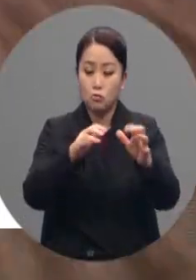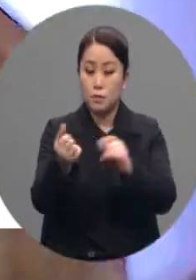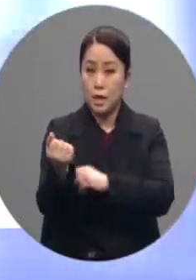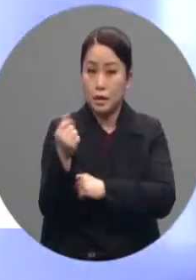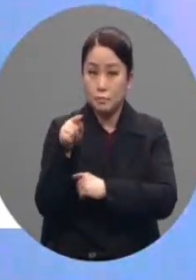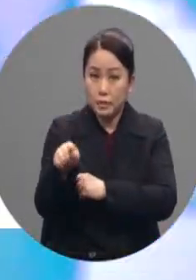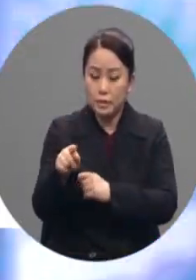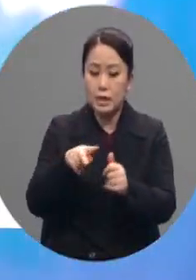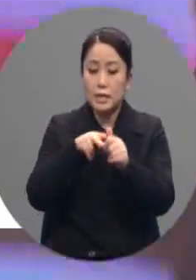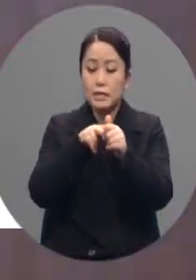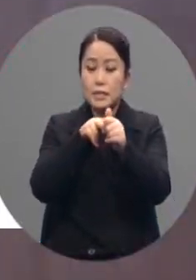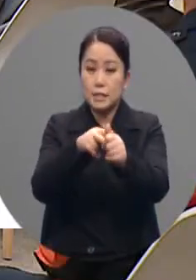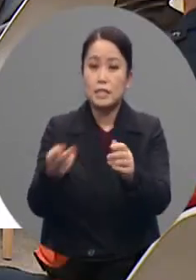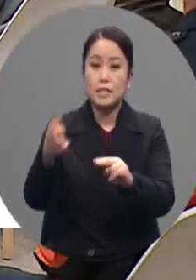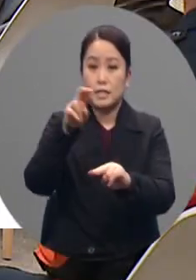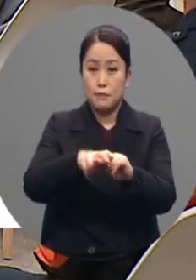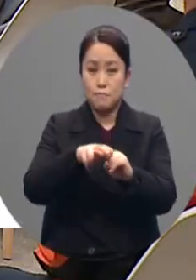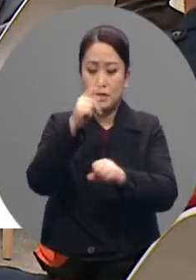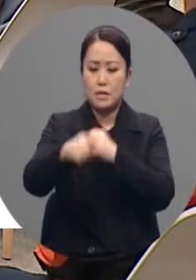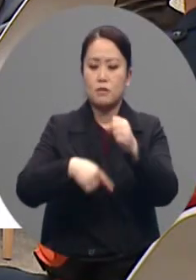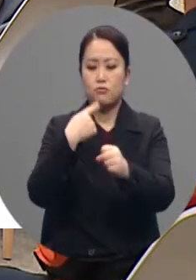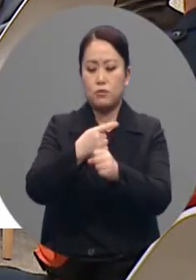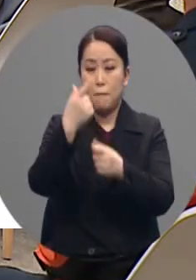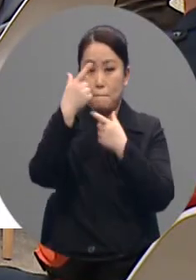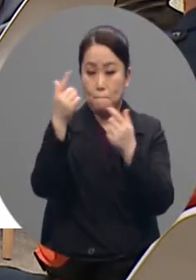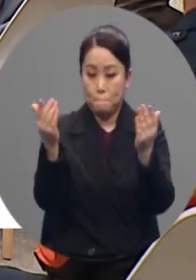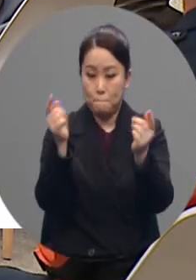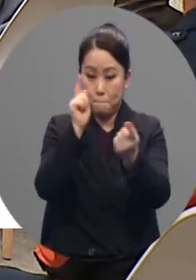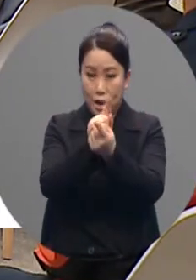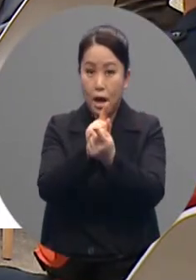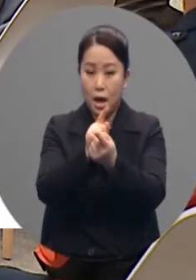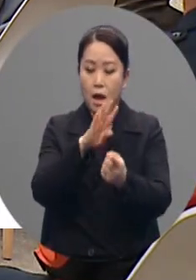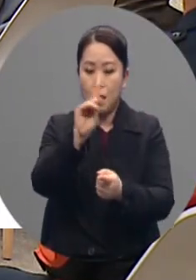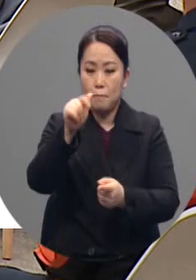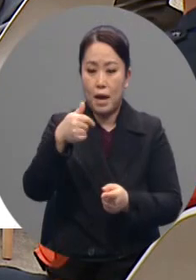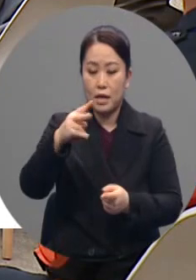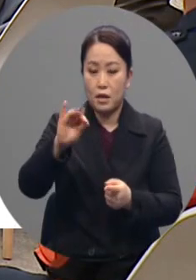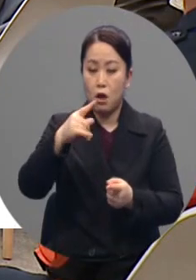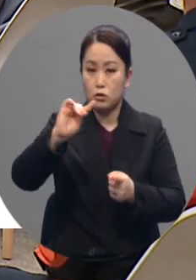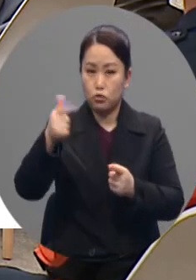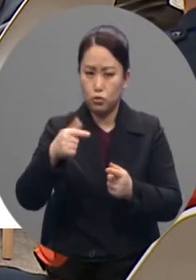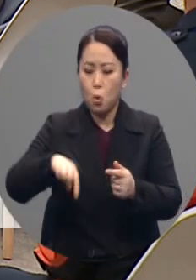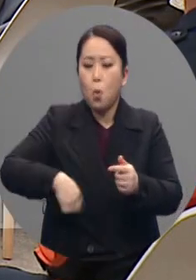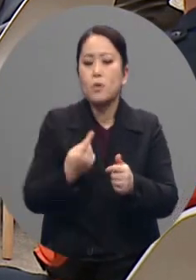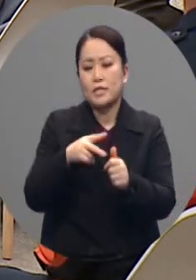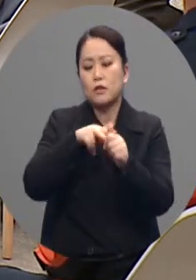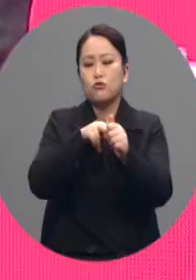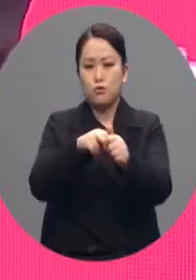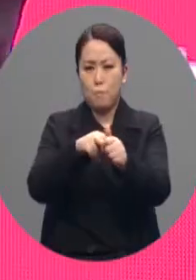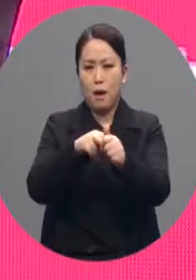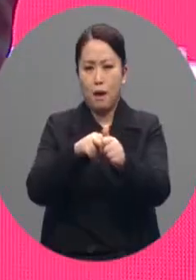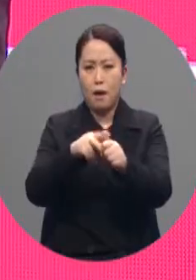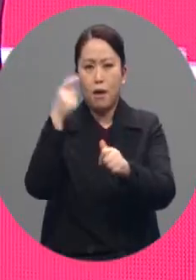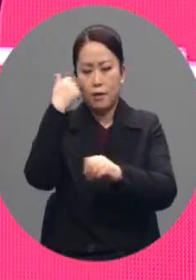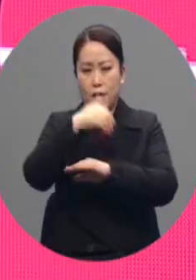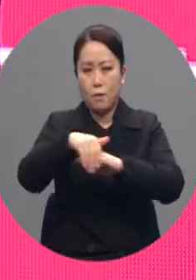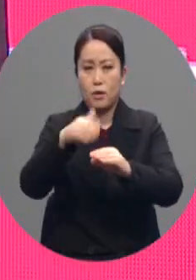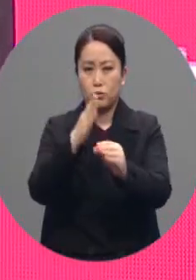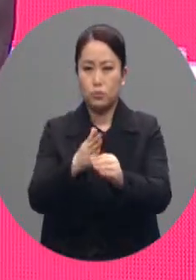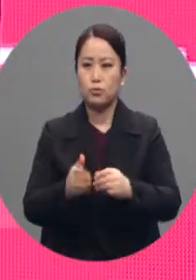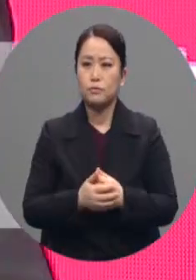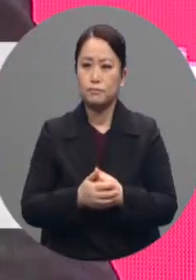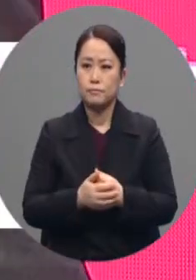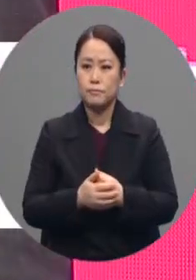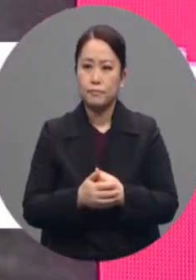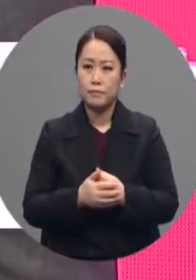국민의힘은 취임 1주년을 맞은 박형준 시장이 단독 출마로 재선에 도전할 가능성이 큽니다. 그 그린 스마트